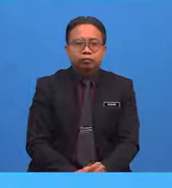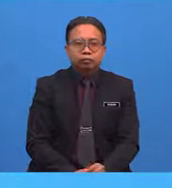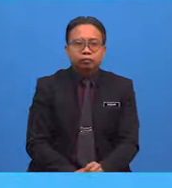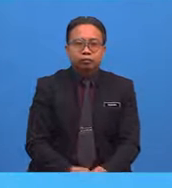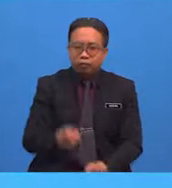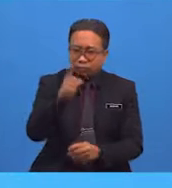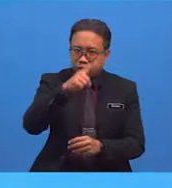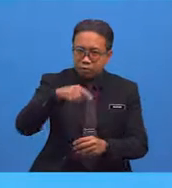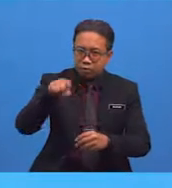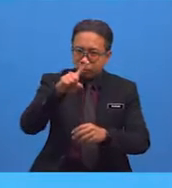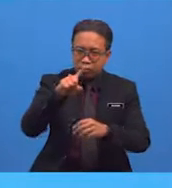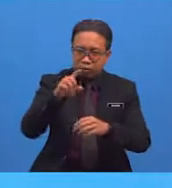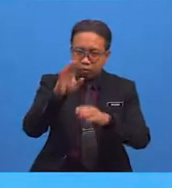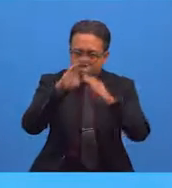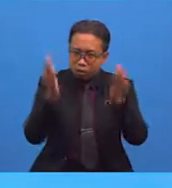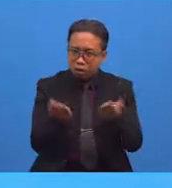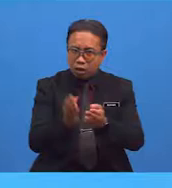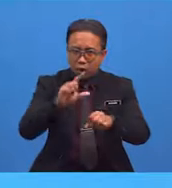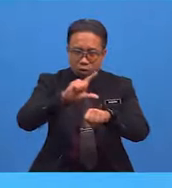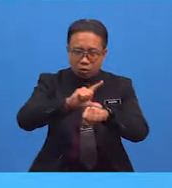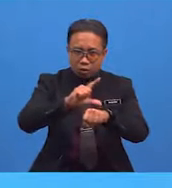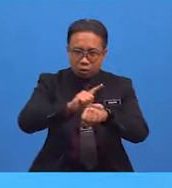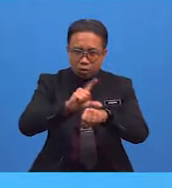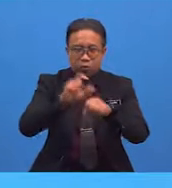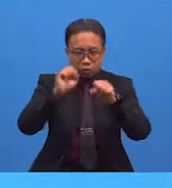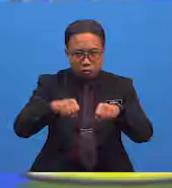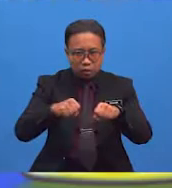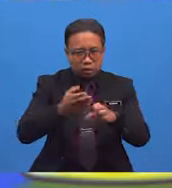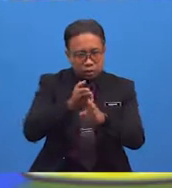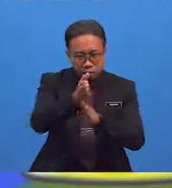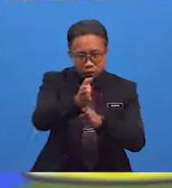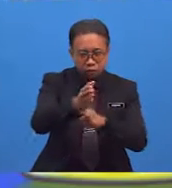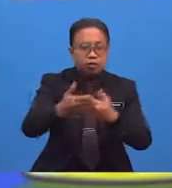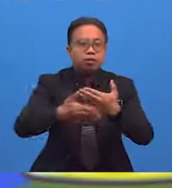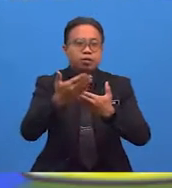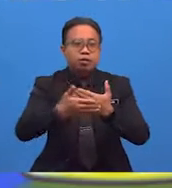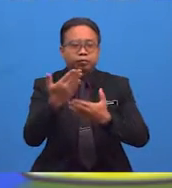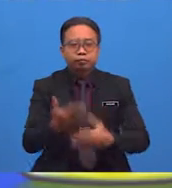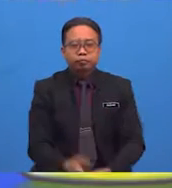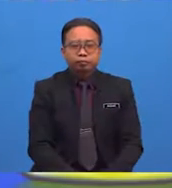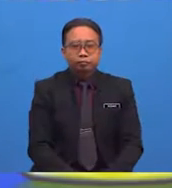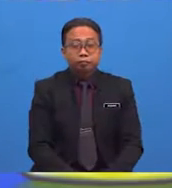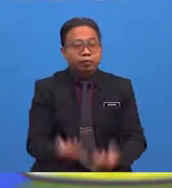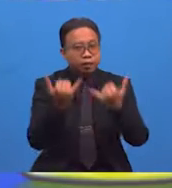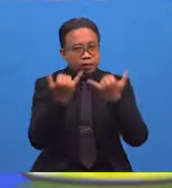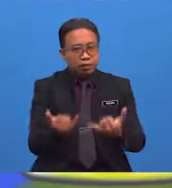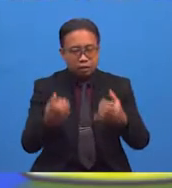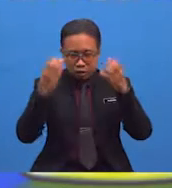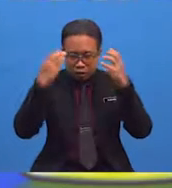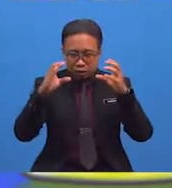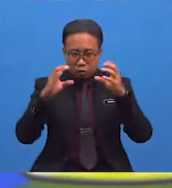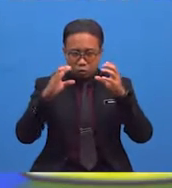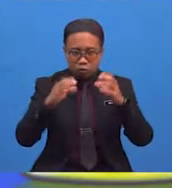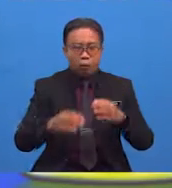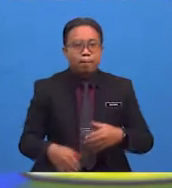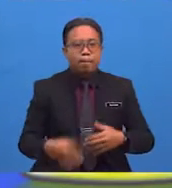Bebola logam dapat melepasi gelang logam dengan mudah. Sekarang, cikgu akan panaskan bebola logam